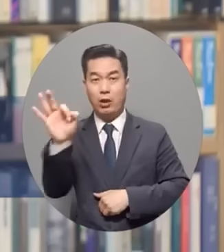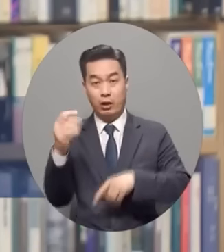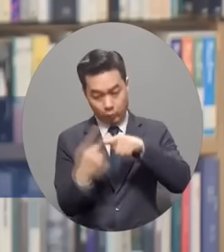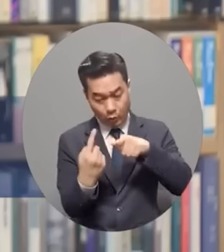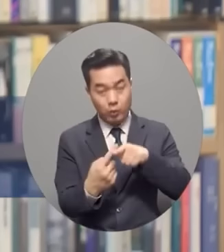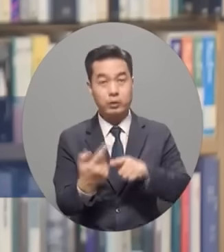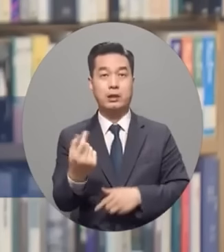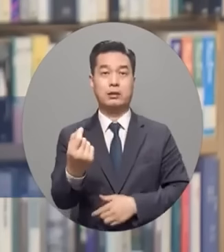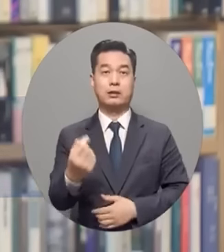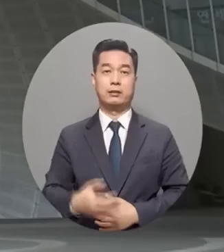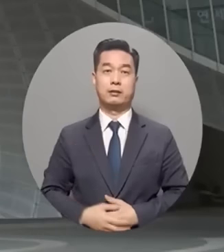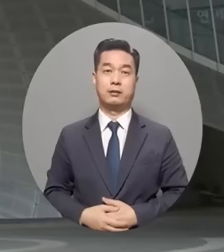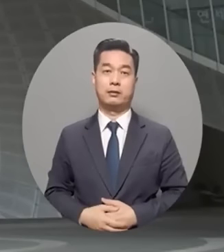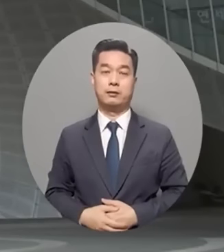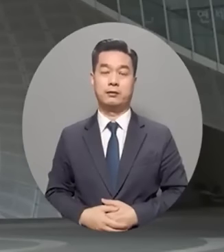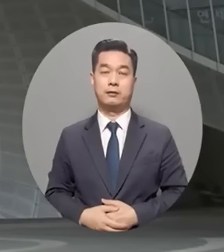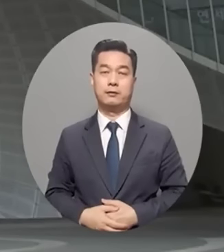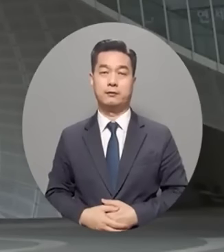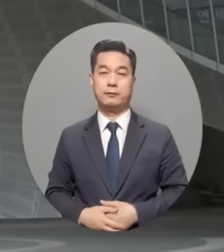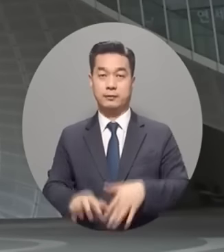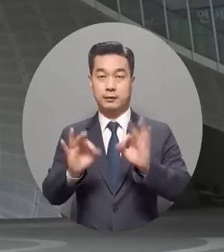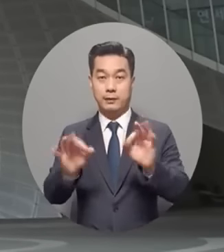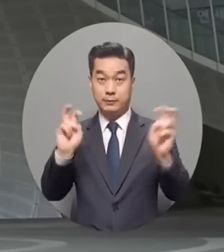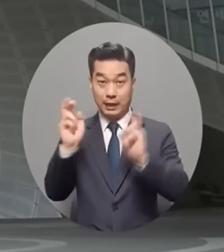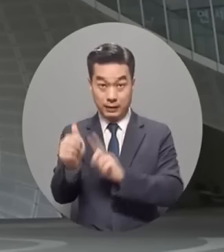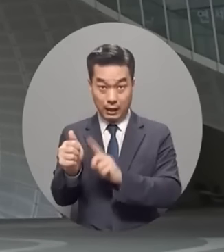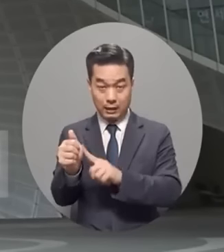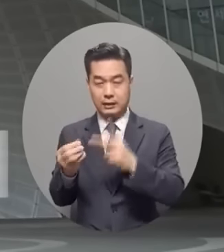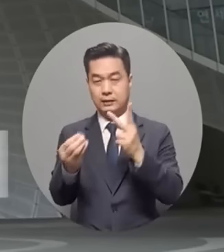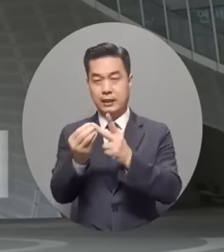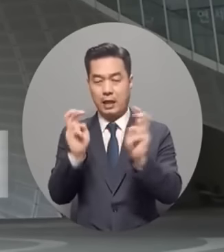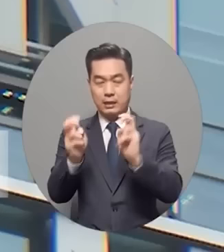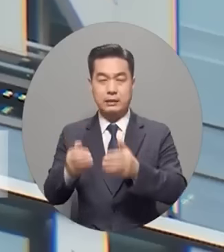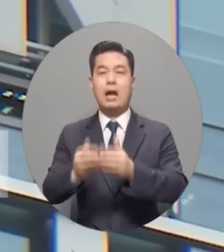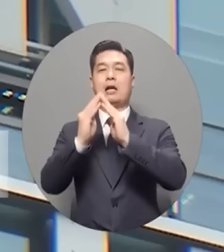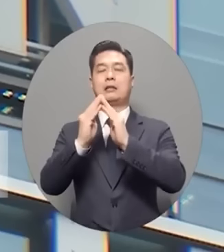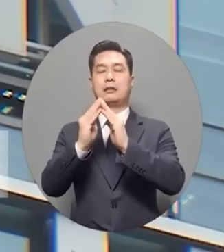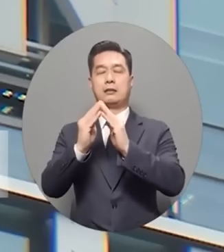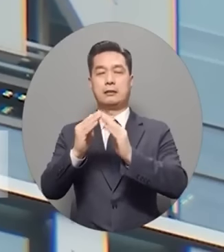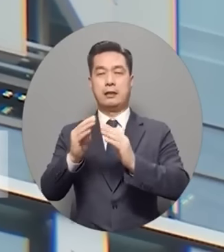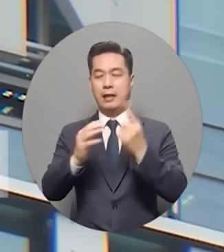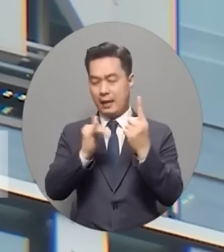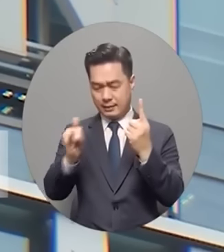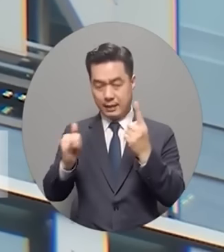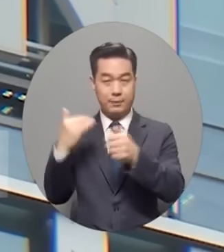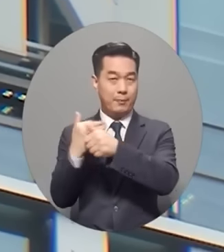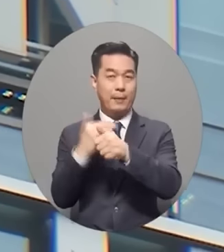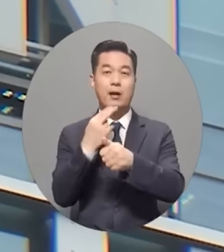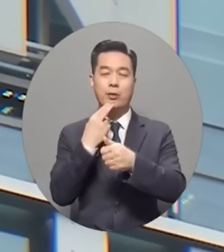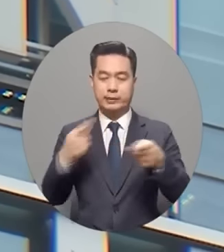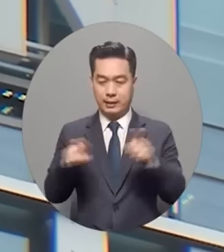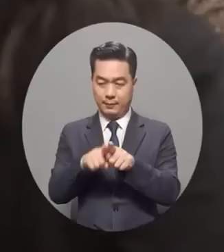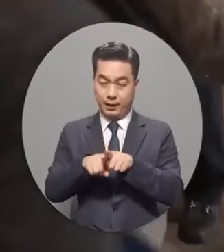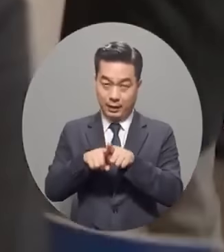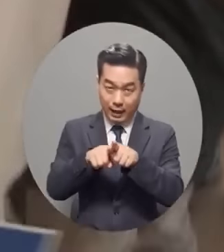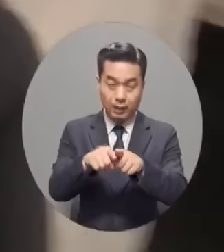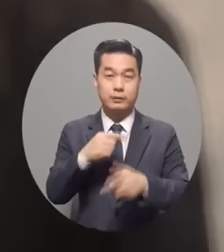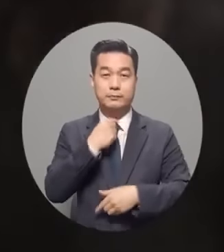된 거예요. 김 사장은 제2의 창사의 길에 한 사람의 낙오도 없이 동행하겠다는 말로